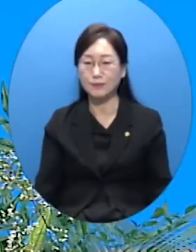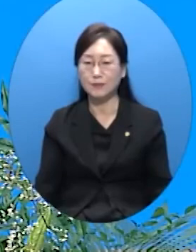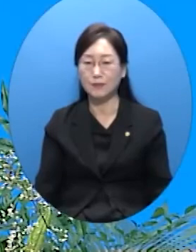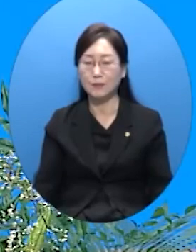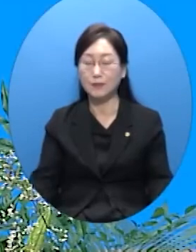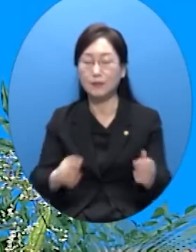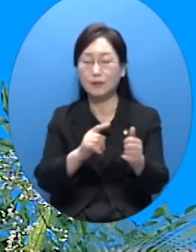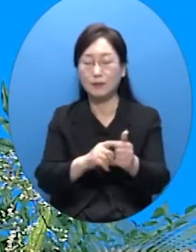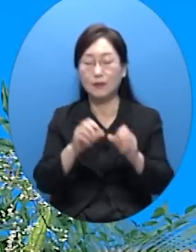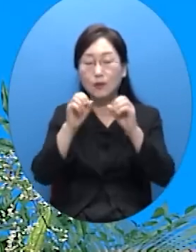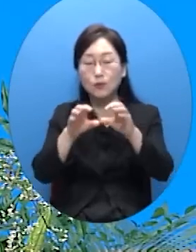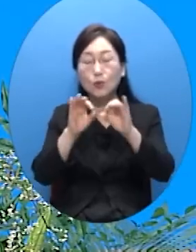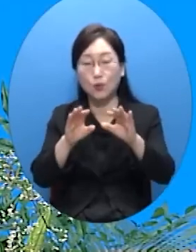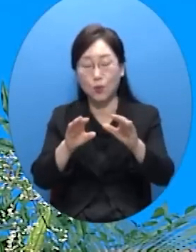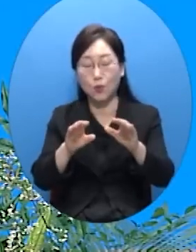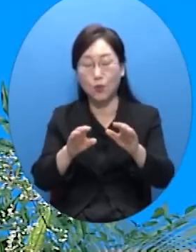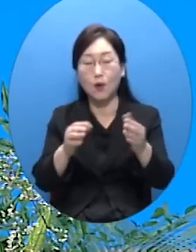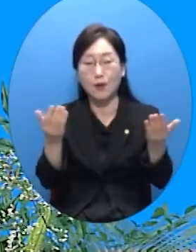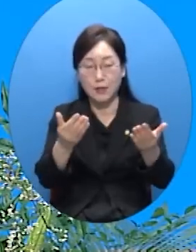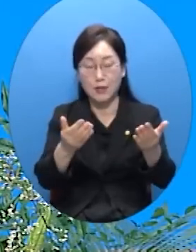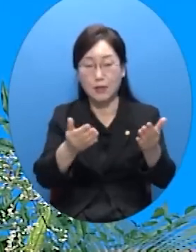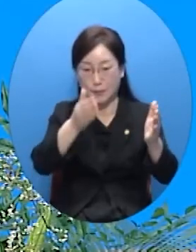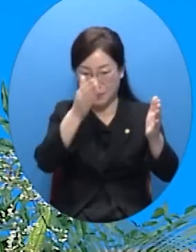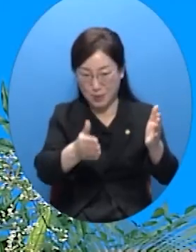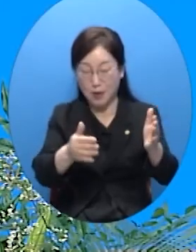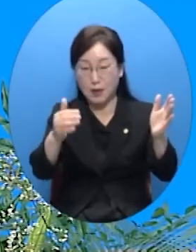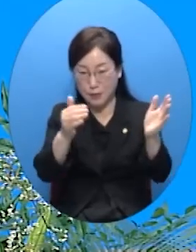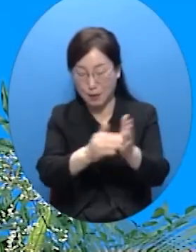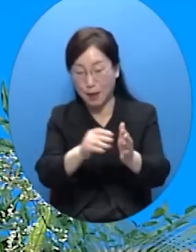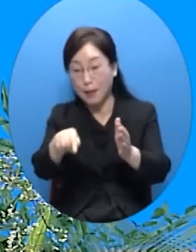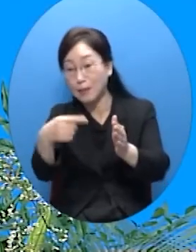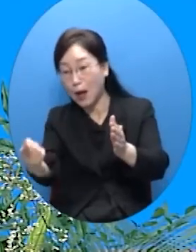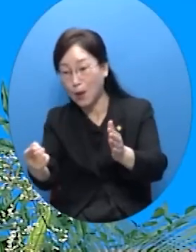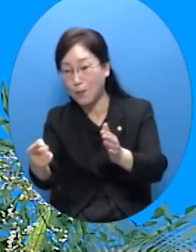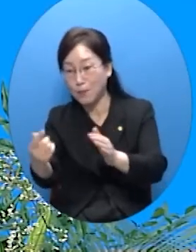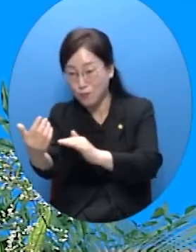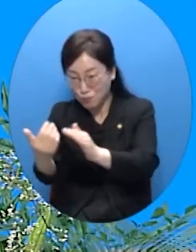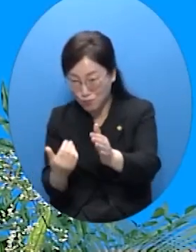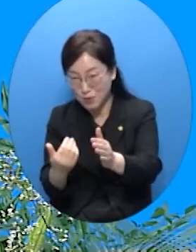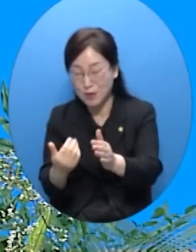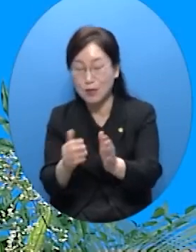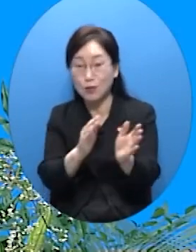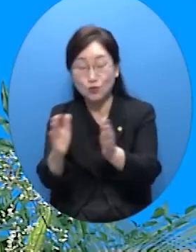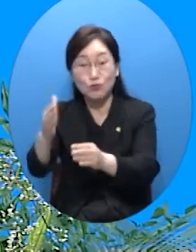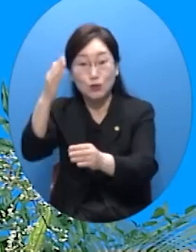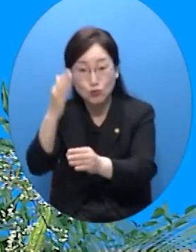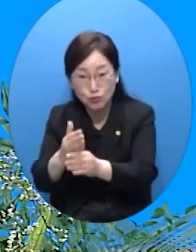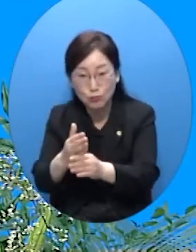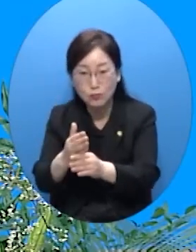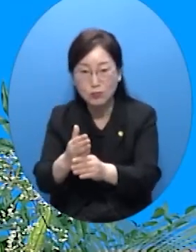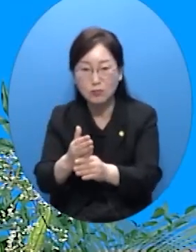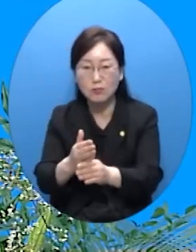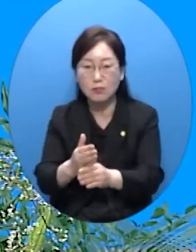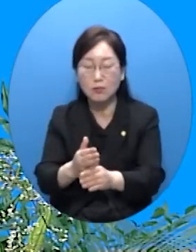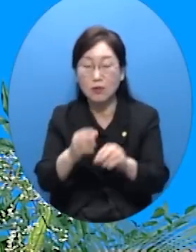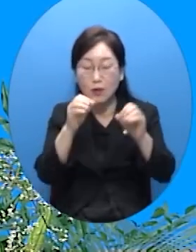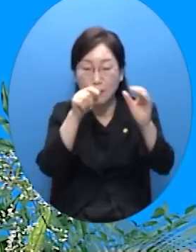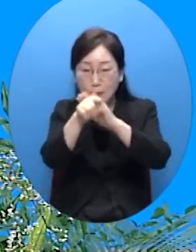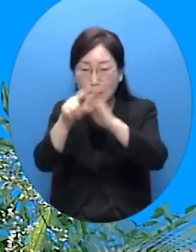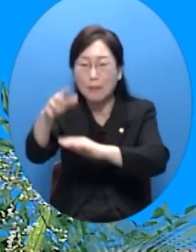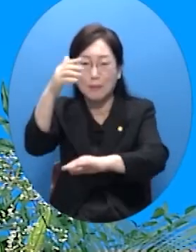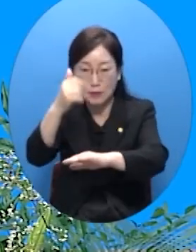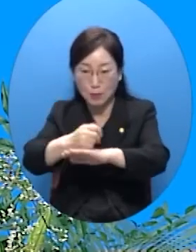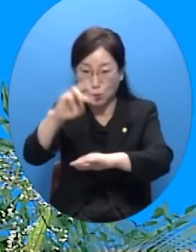그가 선교의 한 시기를 마치고 제2기를 준비하던 그때에 그날의 발걸음이 이 땅에서의 마지막 발걸음이었던